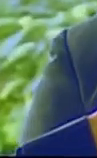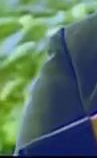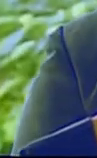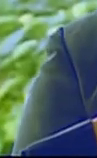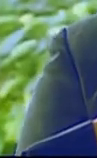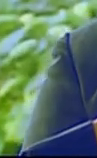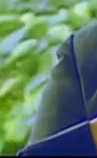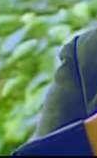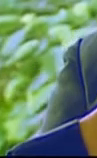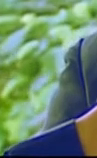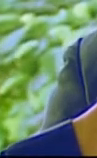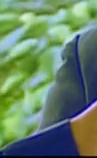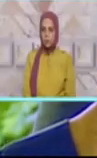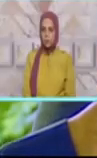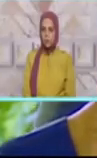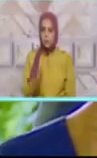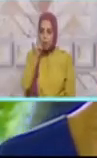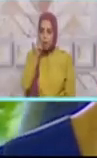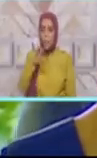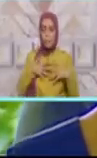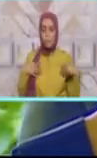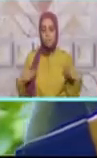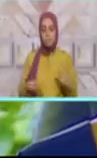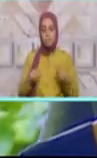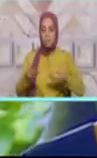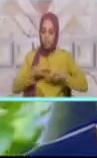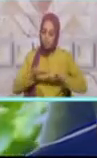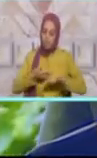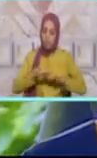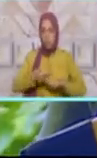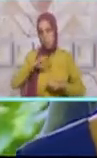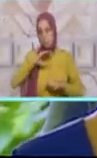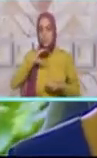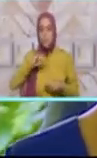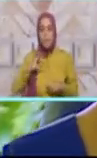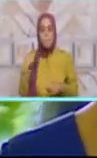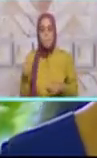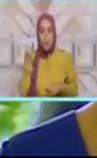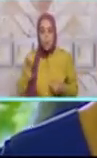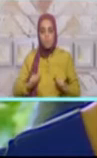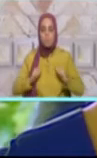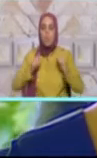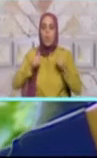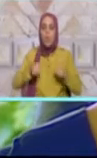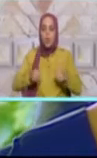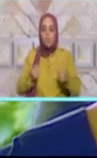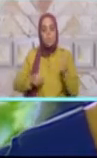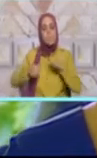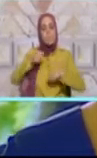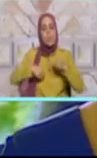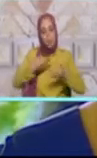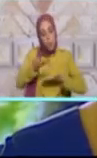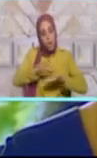ضمن الاخبار اللي اسعدتني لقاء السيد الرئيس عبد الفتاح السيسي بخصوص النهوض بالصناعة